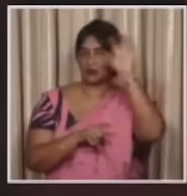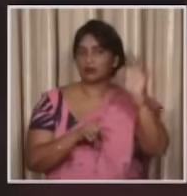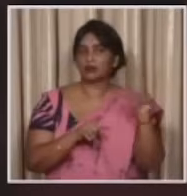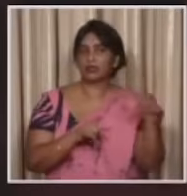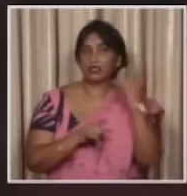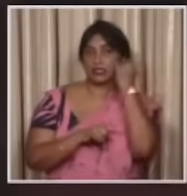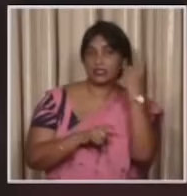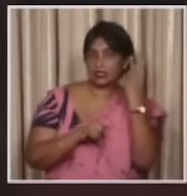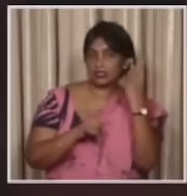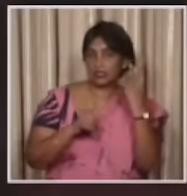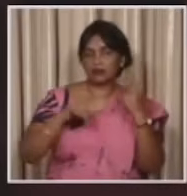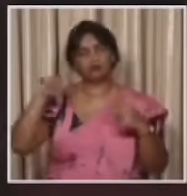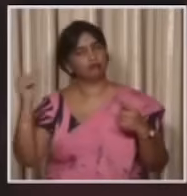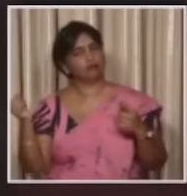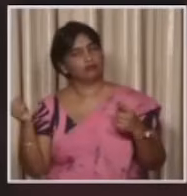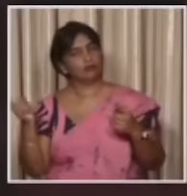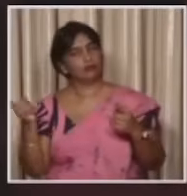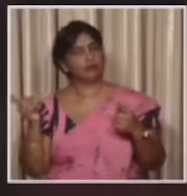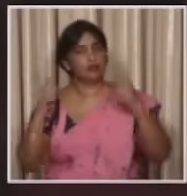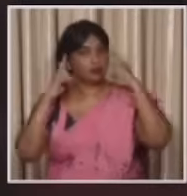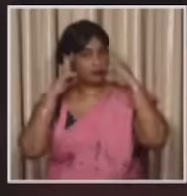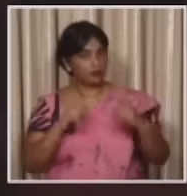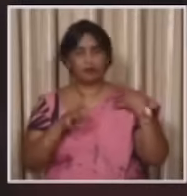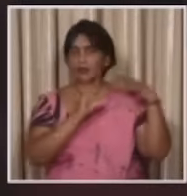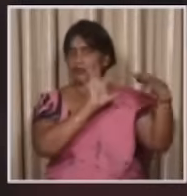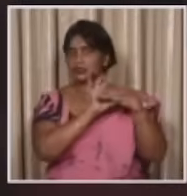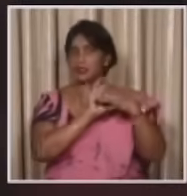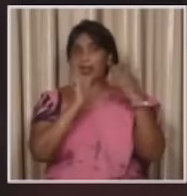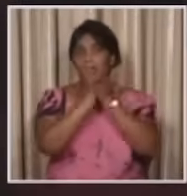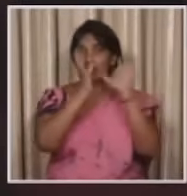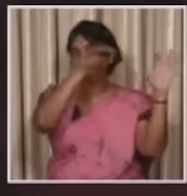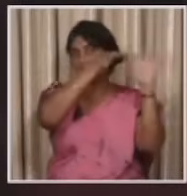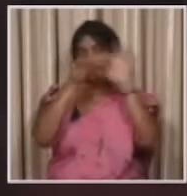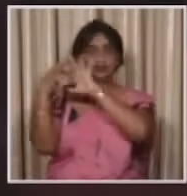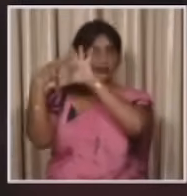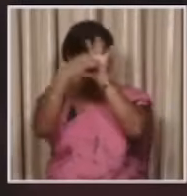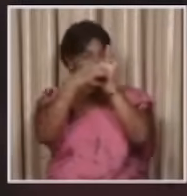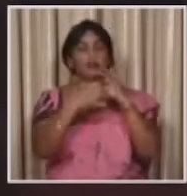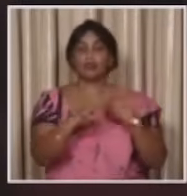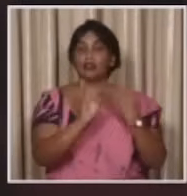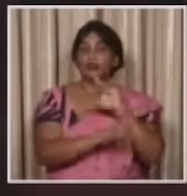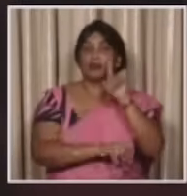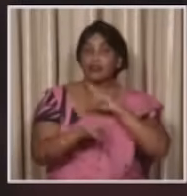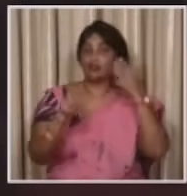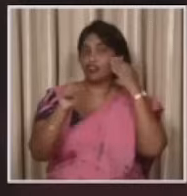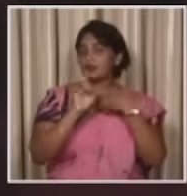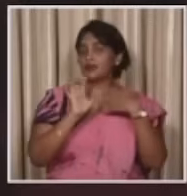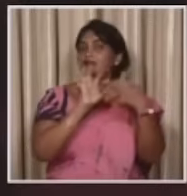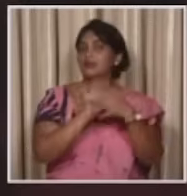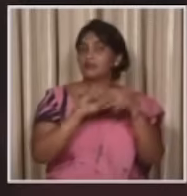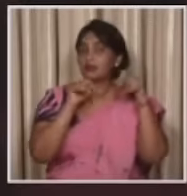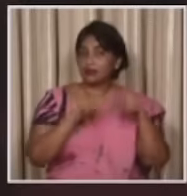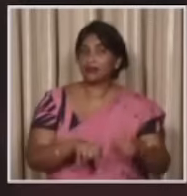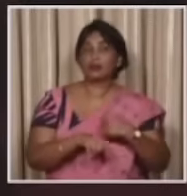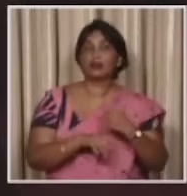පැත්තෙන් සිංගප්පූරුව, එහා පැත්තෙන් මැද පෙරදිග සම්බන්ධ වෙන ඉන්දියාවත් එක්ක. අපි පහුගිය කාලේ කතා කරගෙන මේ සම්බන්ධ කරන්නේ. දැන් මුන්